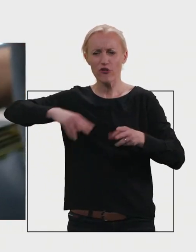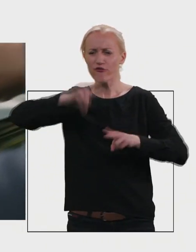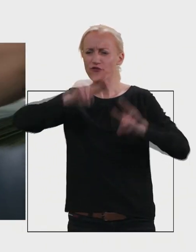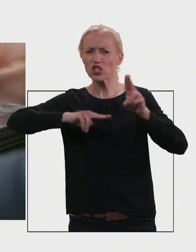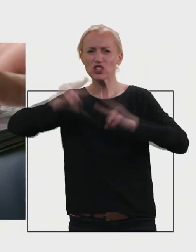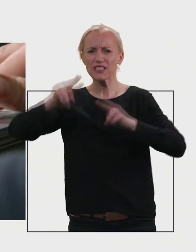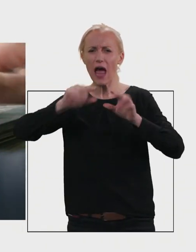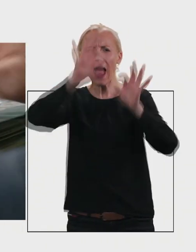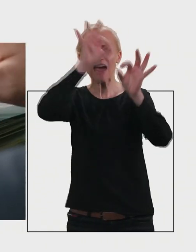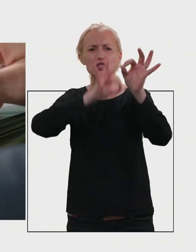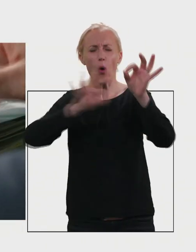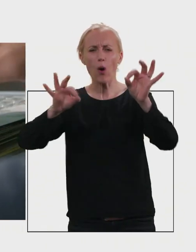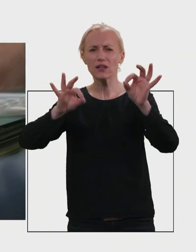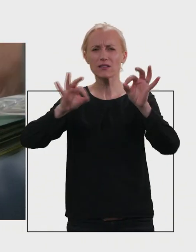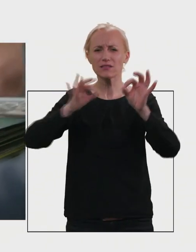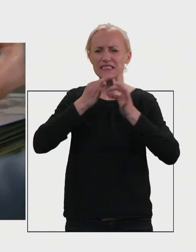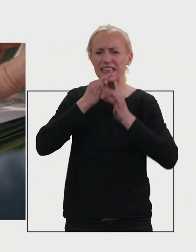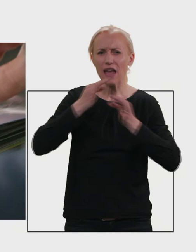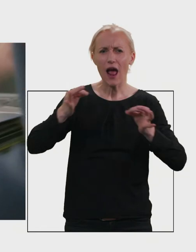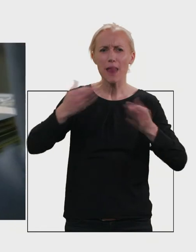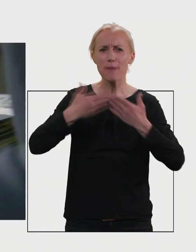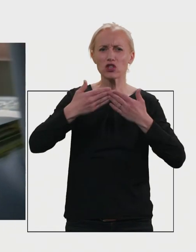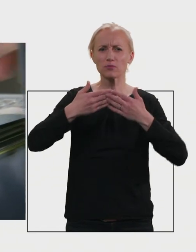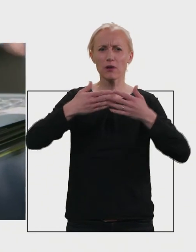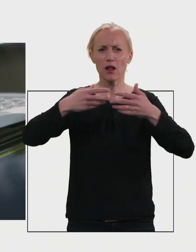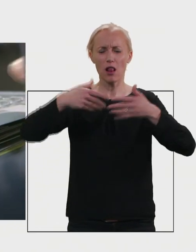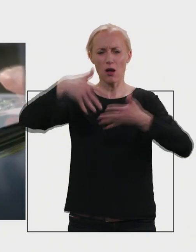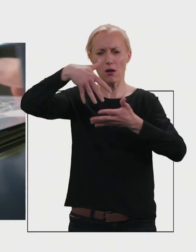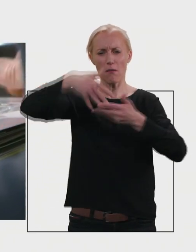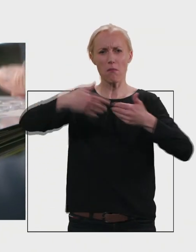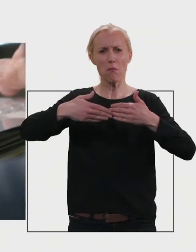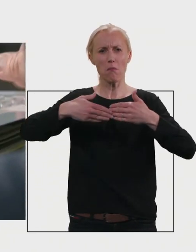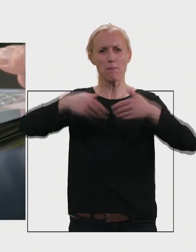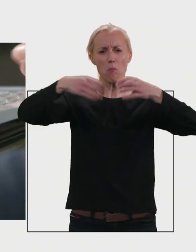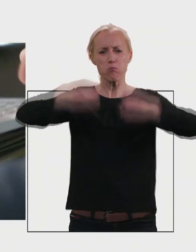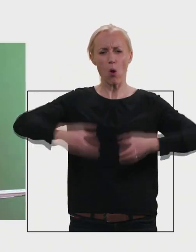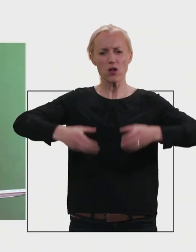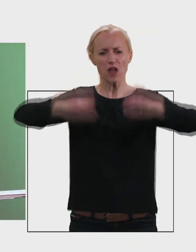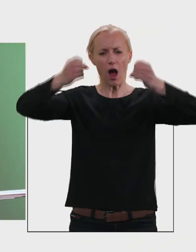mhm, Details wie das Portal oder Fensterreihen. Mhm.